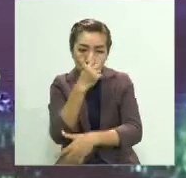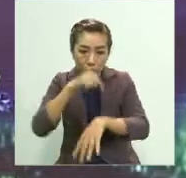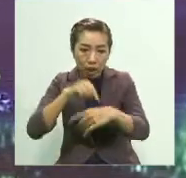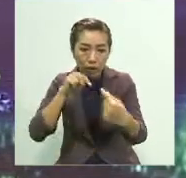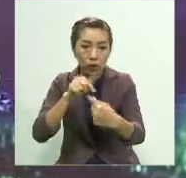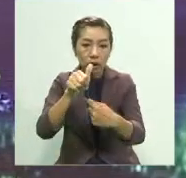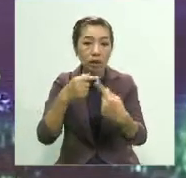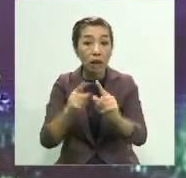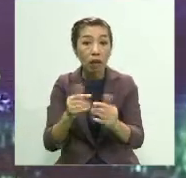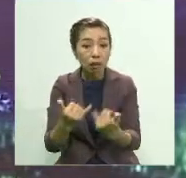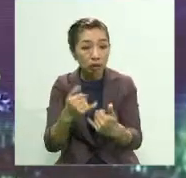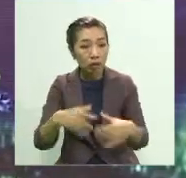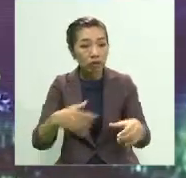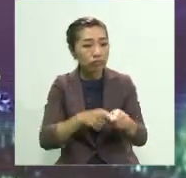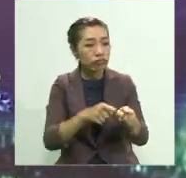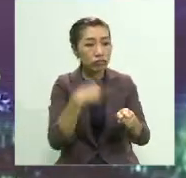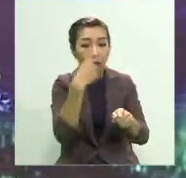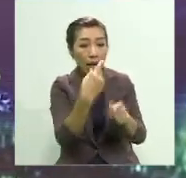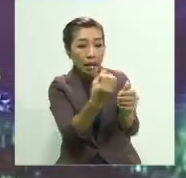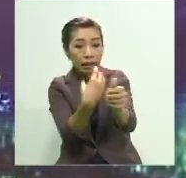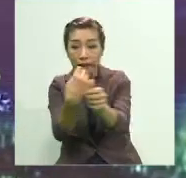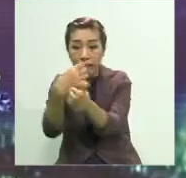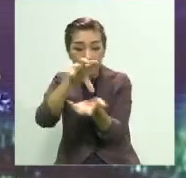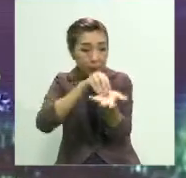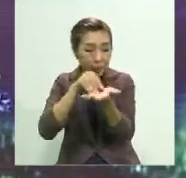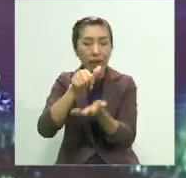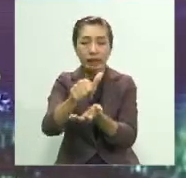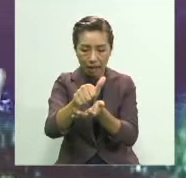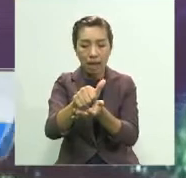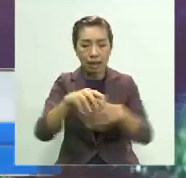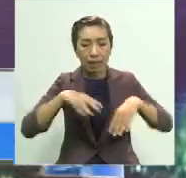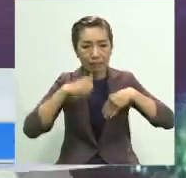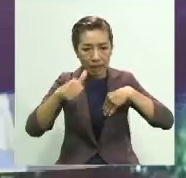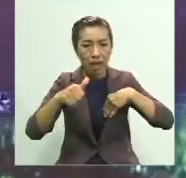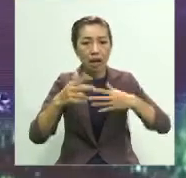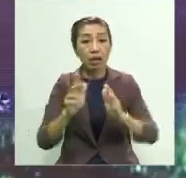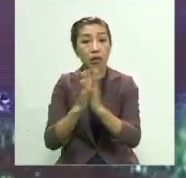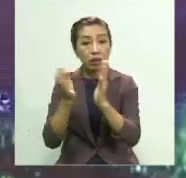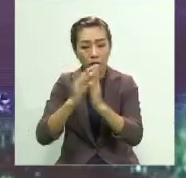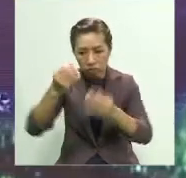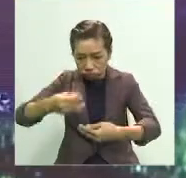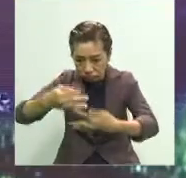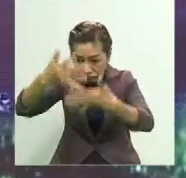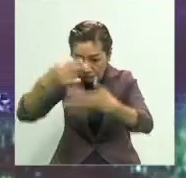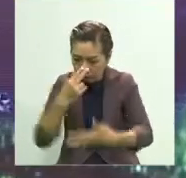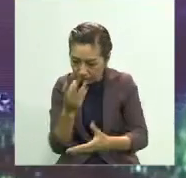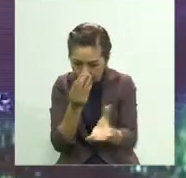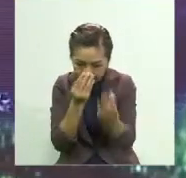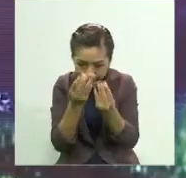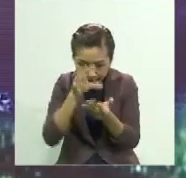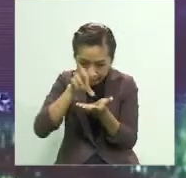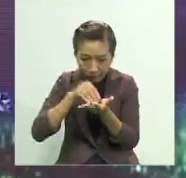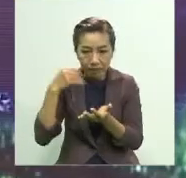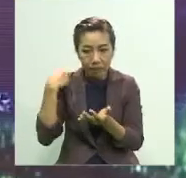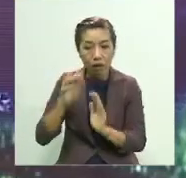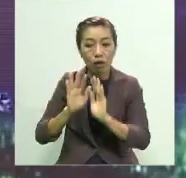มในช่วงนี้ก็รับฟังความเห็นจากทุกภาคอยู่แล้วทั้งเป็นทางการไม่เป็นทางการในสื่อโซเชียลกับผู้คนเยอะแยะไปหมดผมให้ฝ่ายกฎหมาย